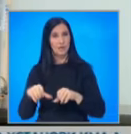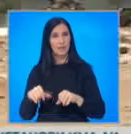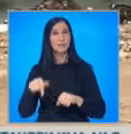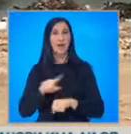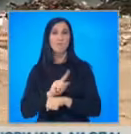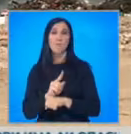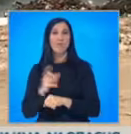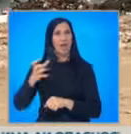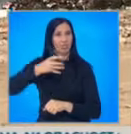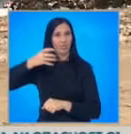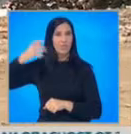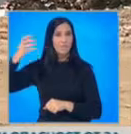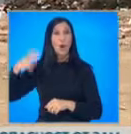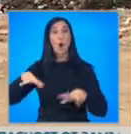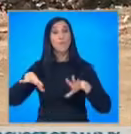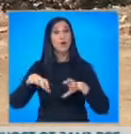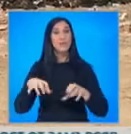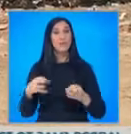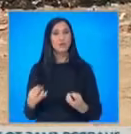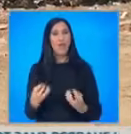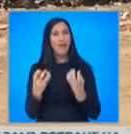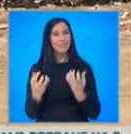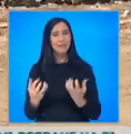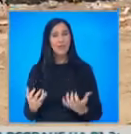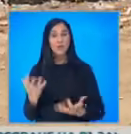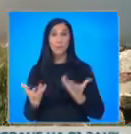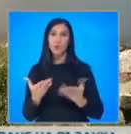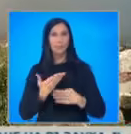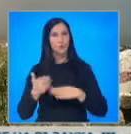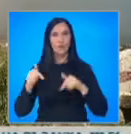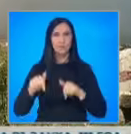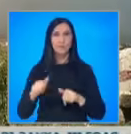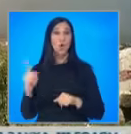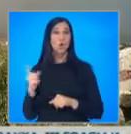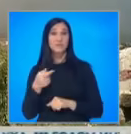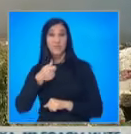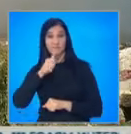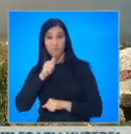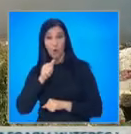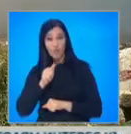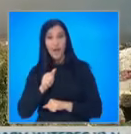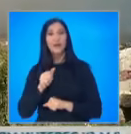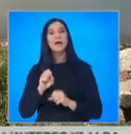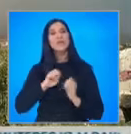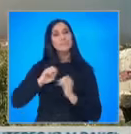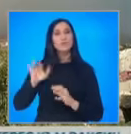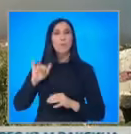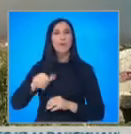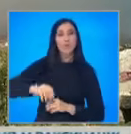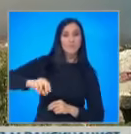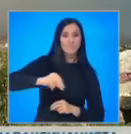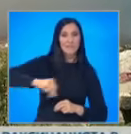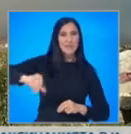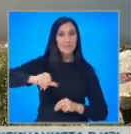в момента дими. Овладяването на тлеещия пожар продължи и днес. Освен с вода, сметището беше засипвано и с